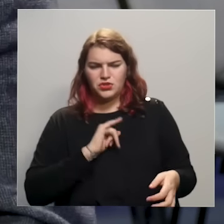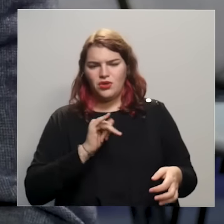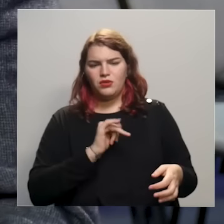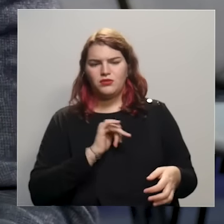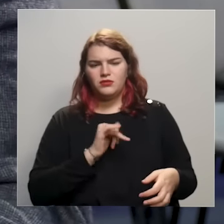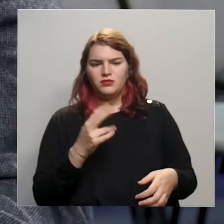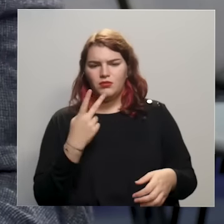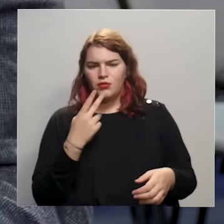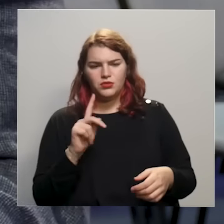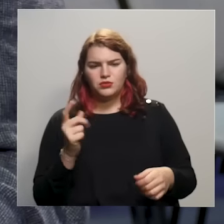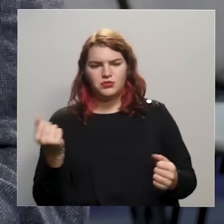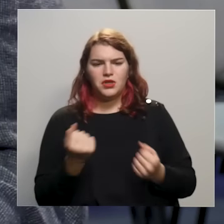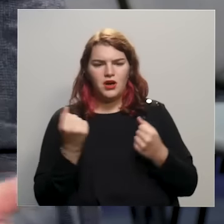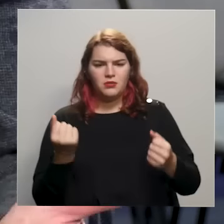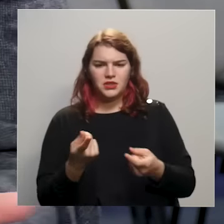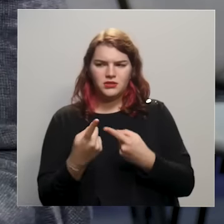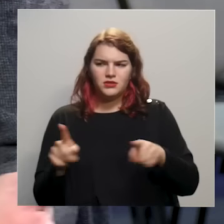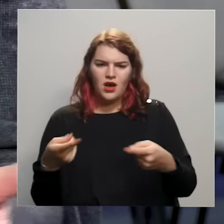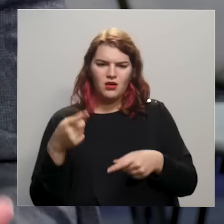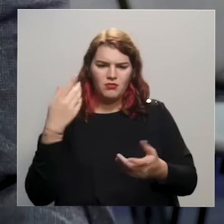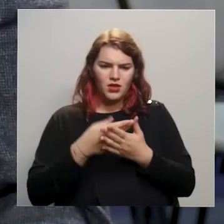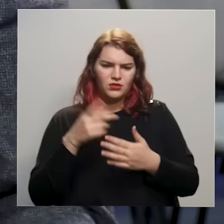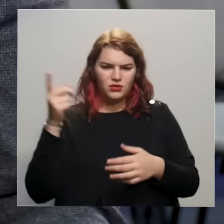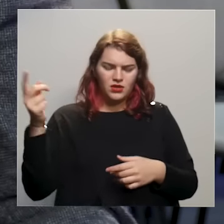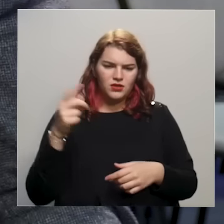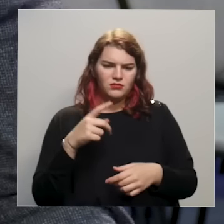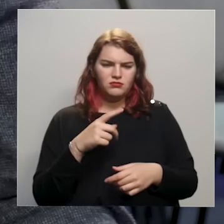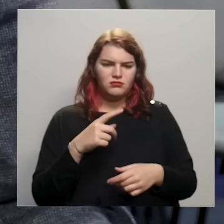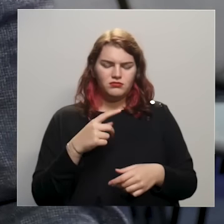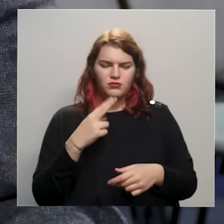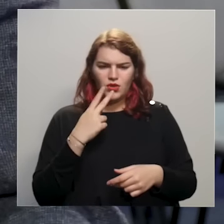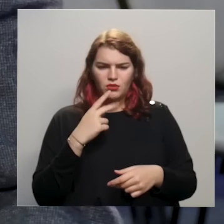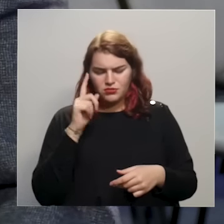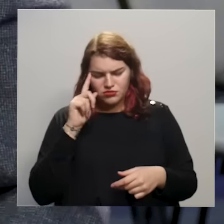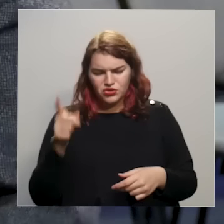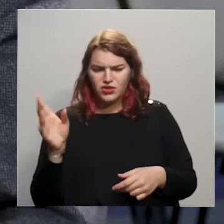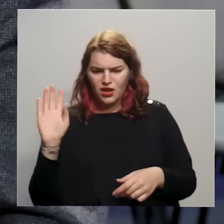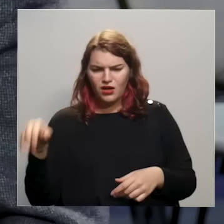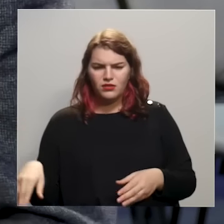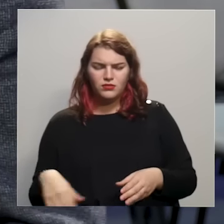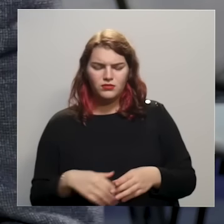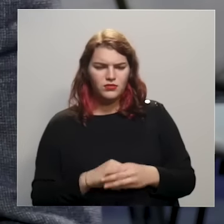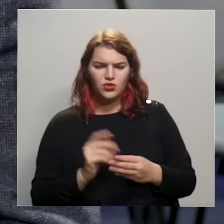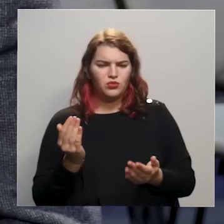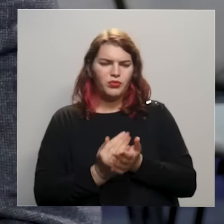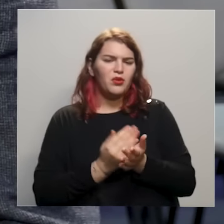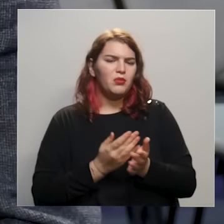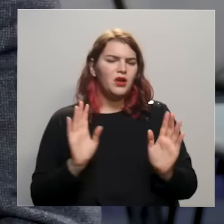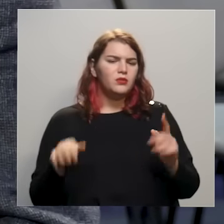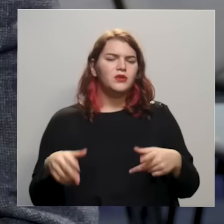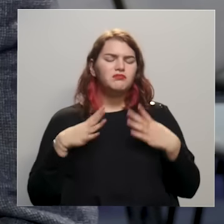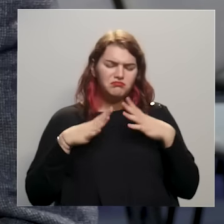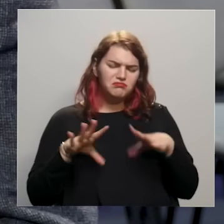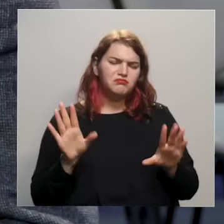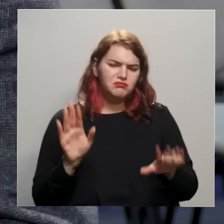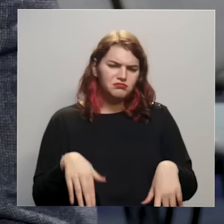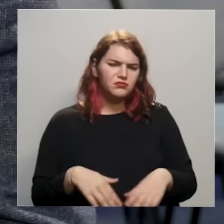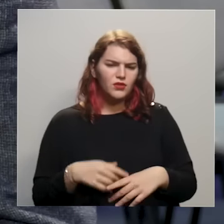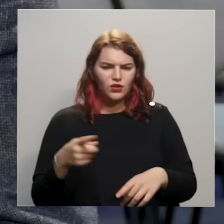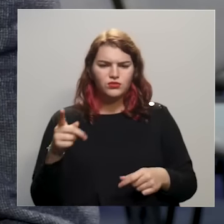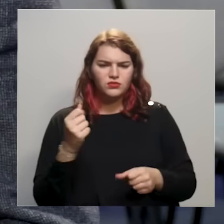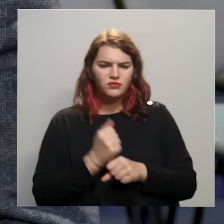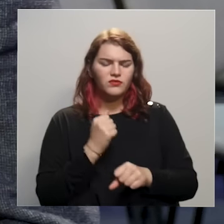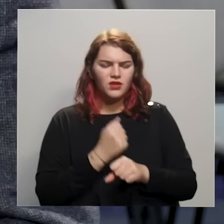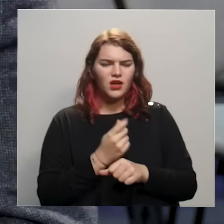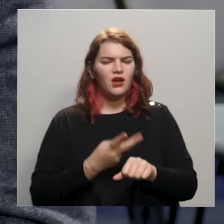cu poliția n-aveam treabă, le cântam, noi eram... Miliția. Da, miliția, pardon. Nu se întâmplă nimic, stai tu liniștită, du-te, fă cafea,